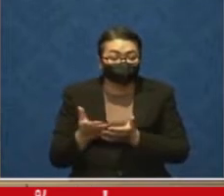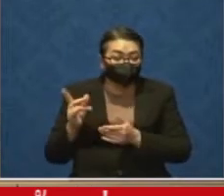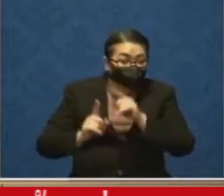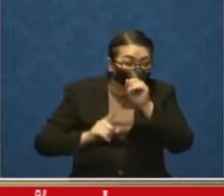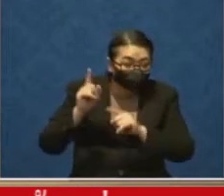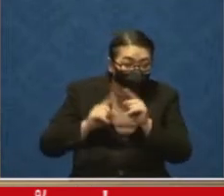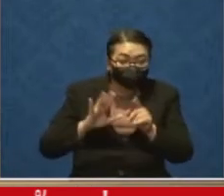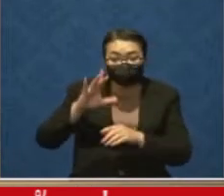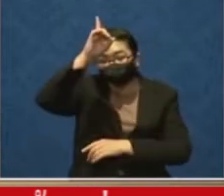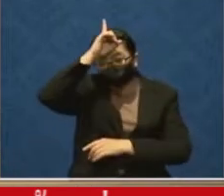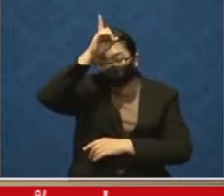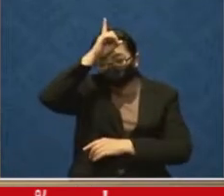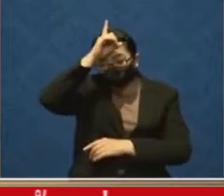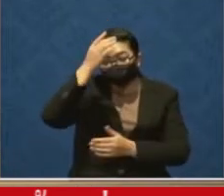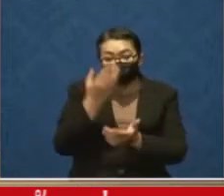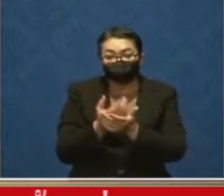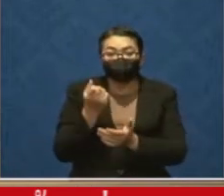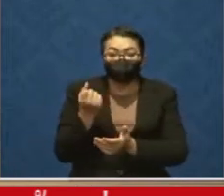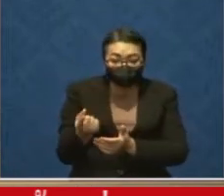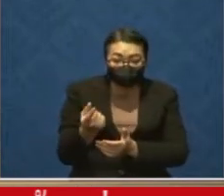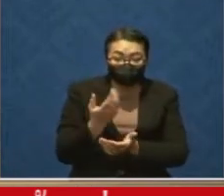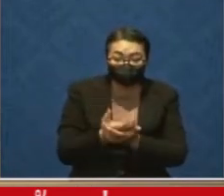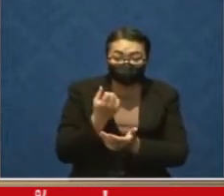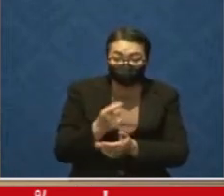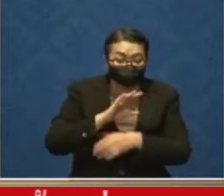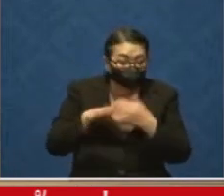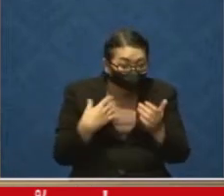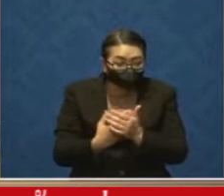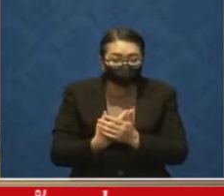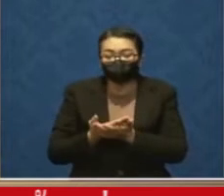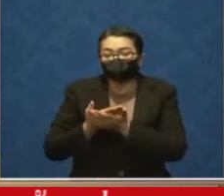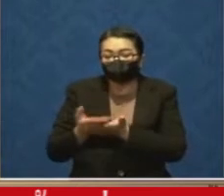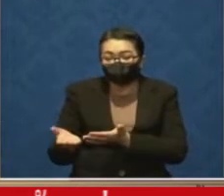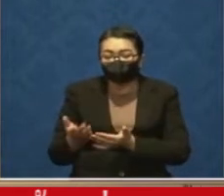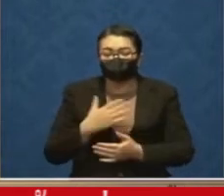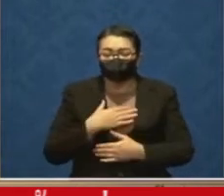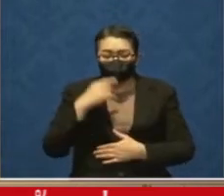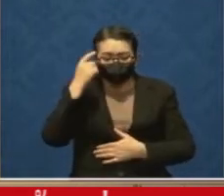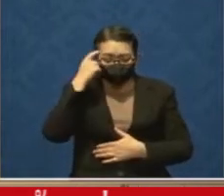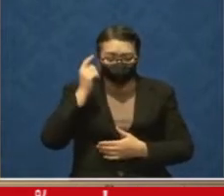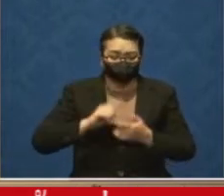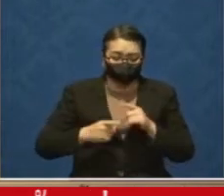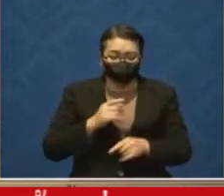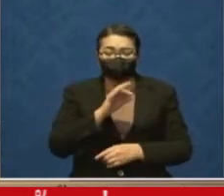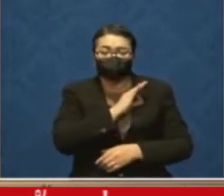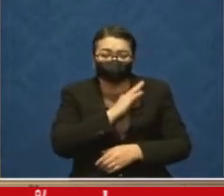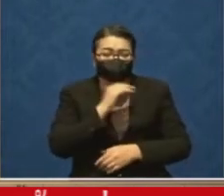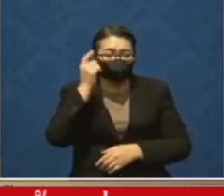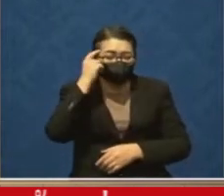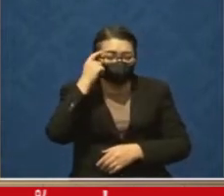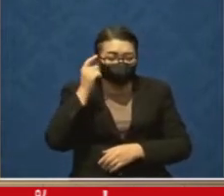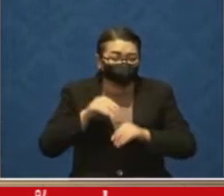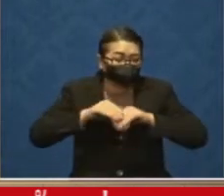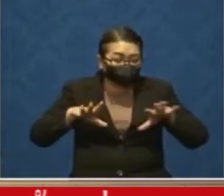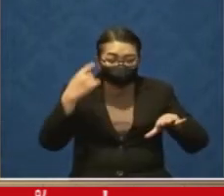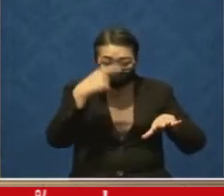ไปซือห้นที่บริษัทเยลมันครับ เงินสดๆ เงินเหล่านี้แหไปซือเดี๋ยผมคดวาจะมีเพอนสมาชิกบาง